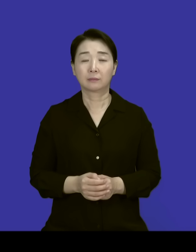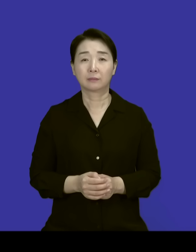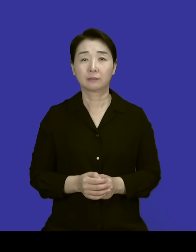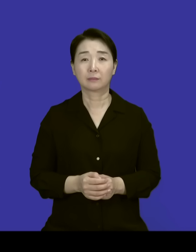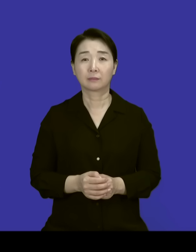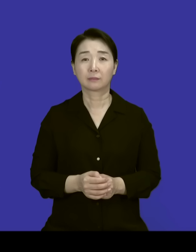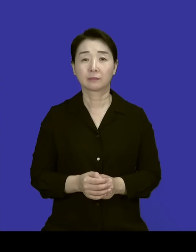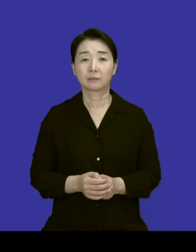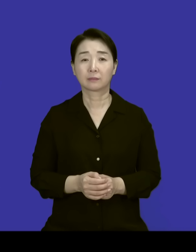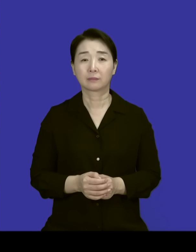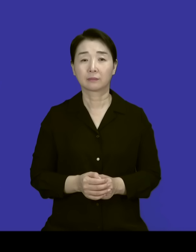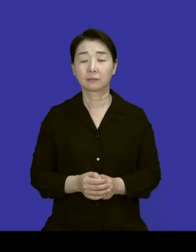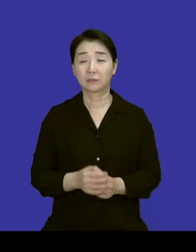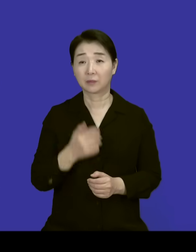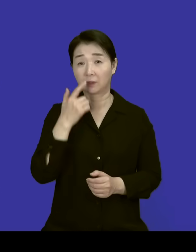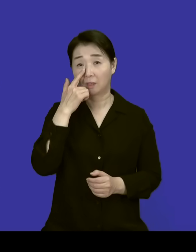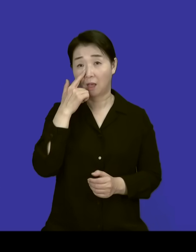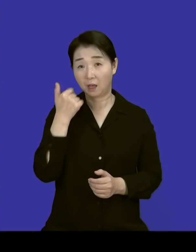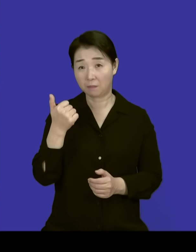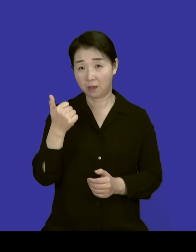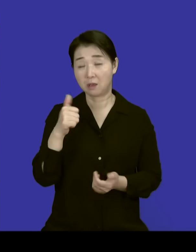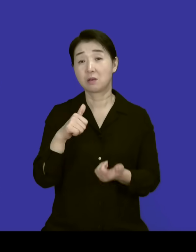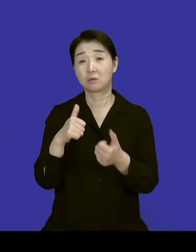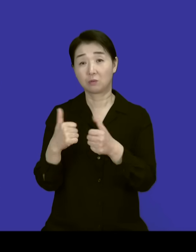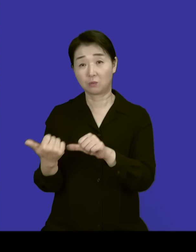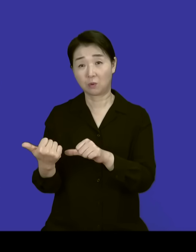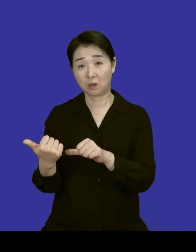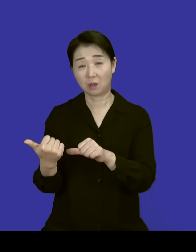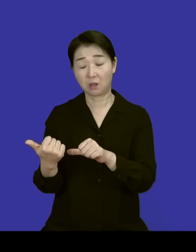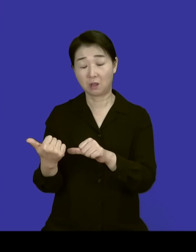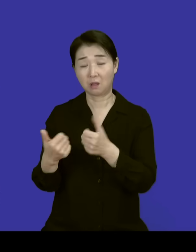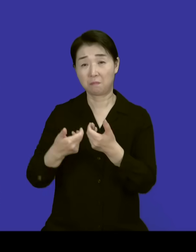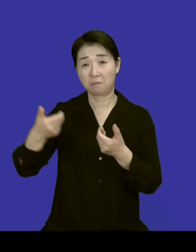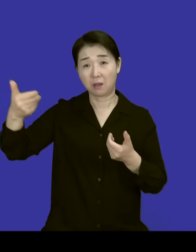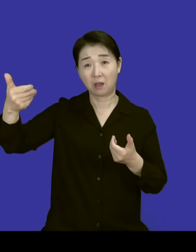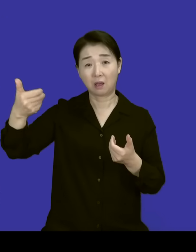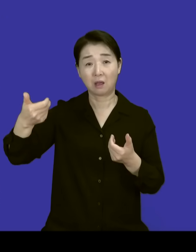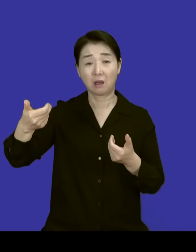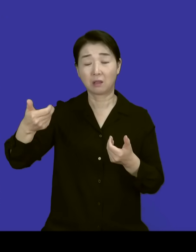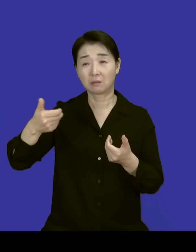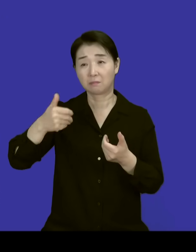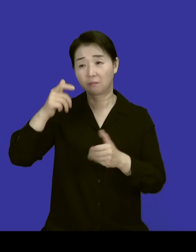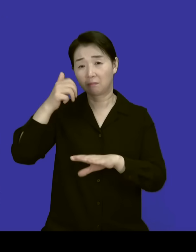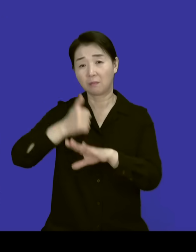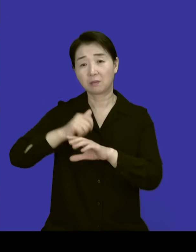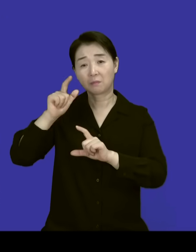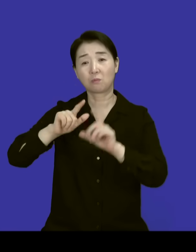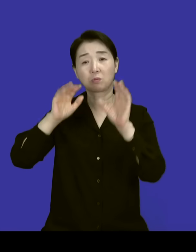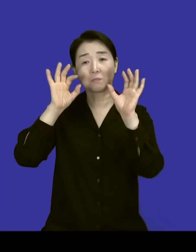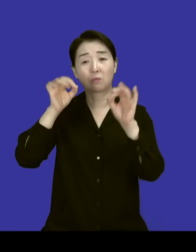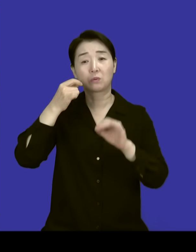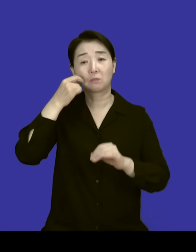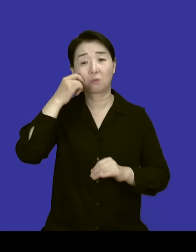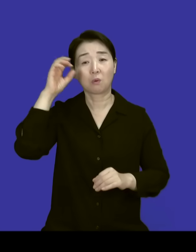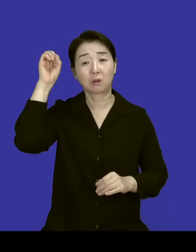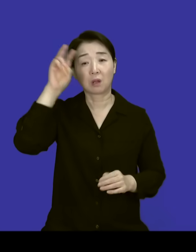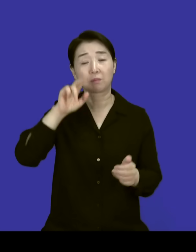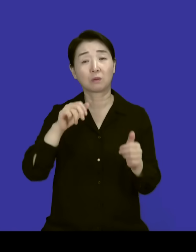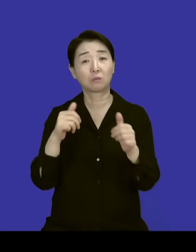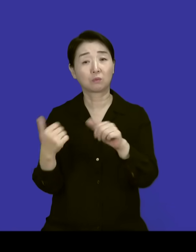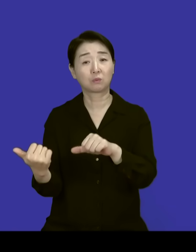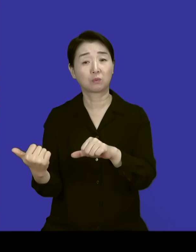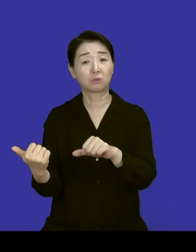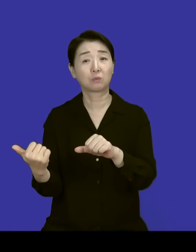저는 아버지 돌아가셨는데 그 임종도 못 봤어요. 네 어, 갑자기